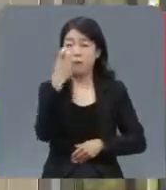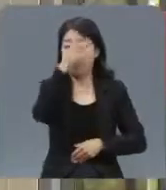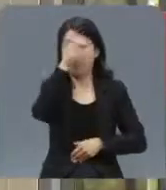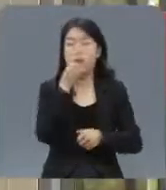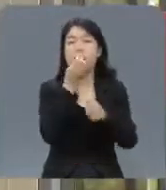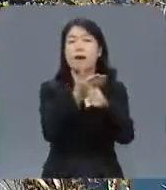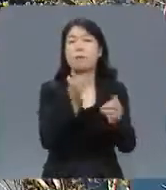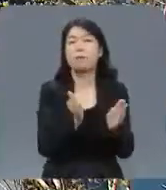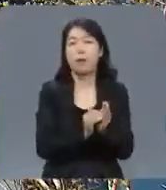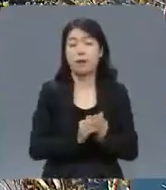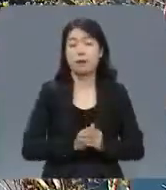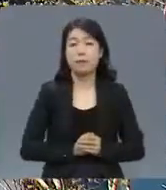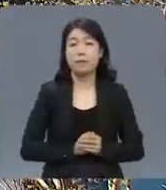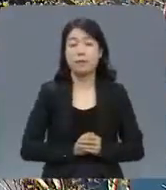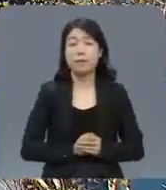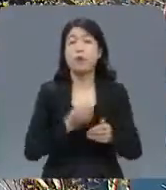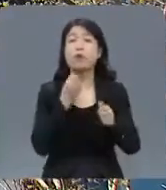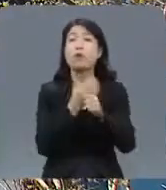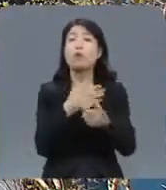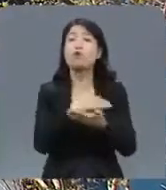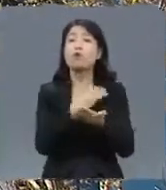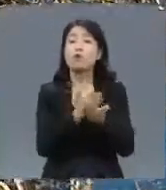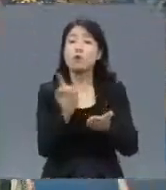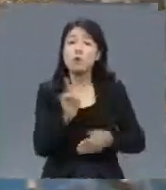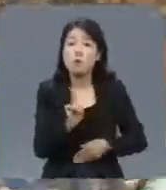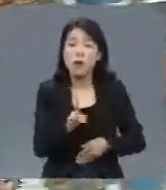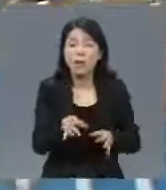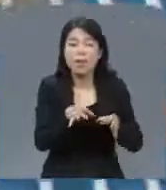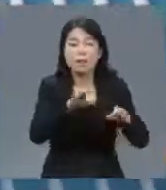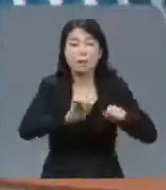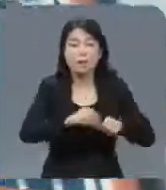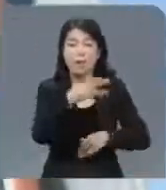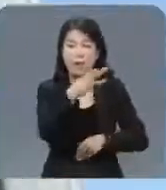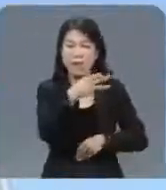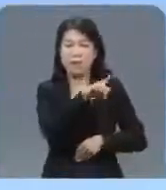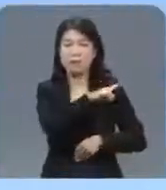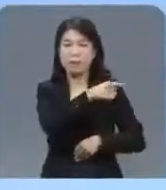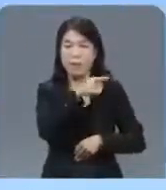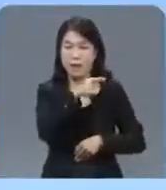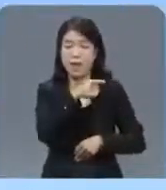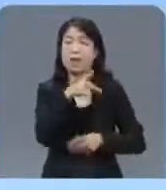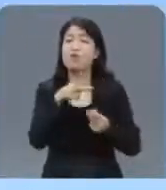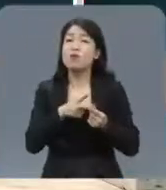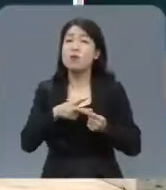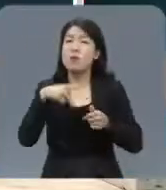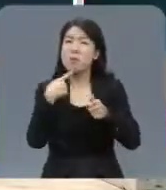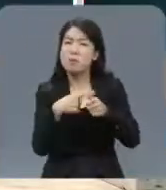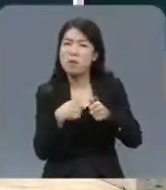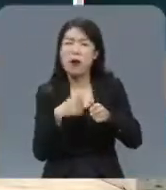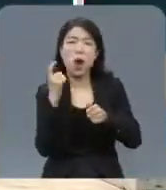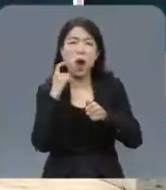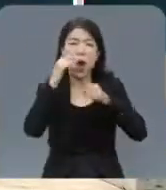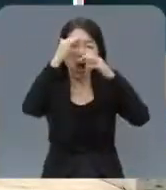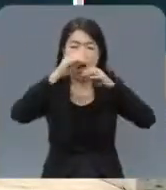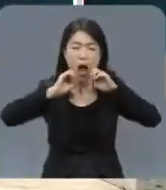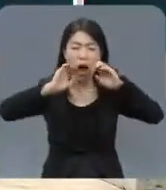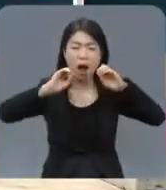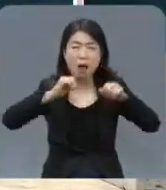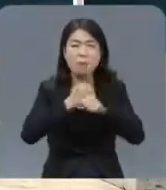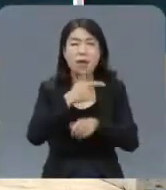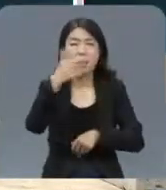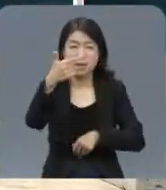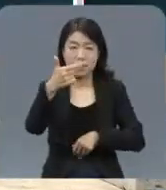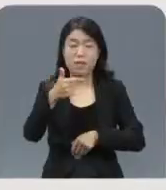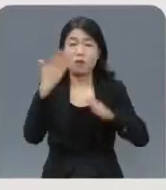고발했습니다 고발 유형별로는 기부 행위가 13권 으로 가장 많았고 비방이나 허위사실 공표 6건